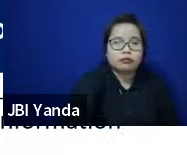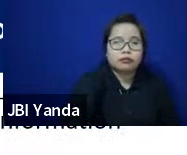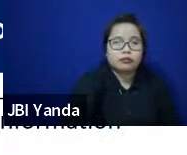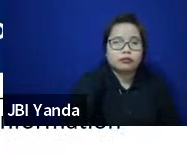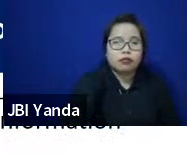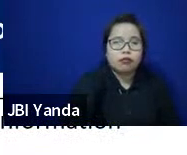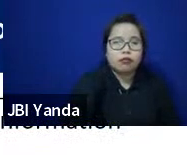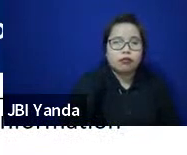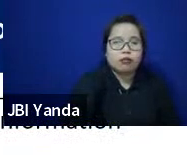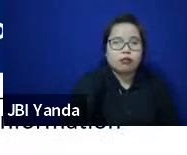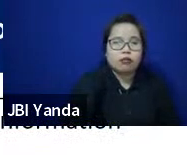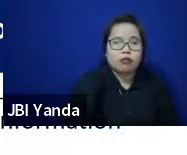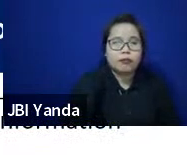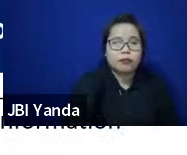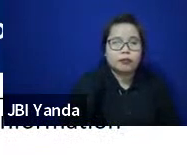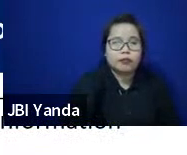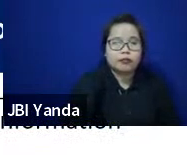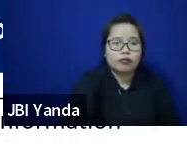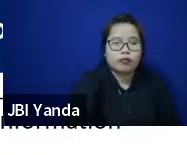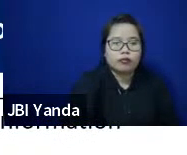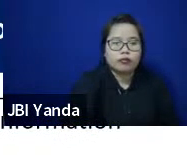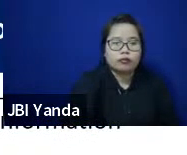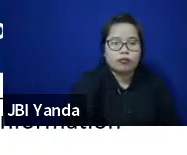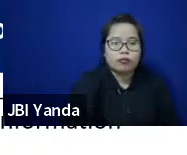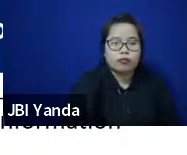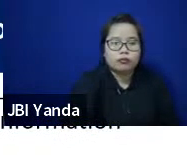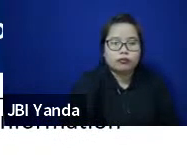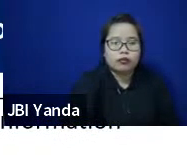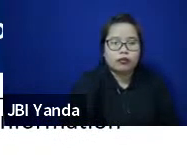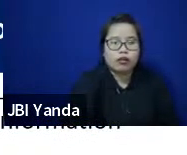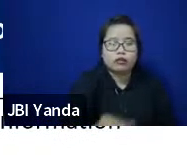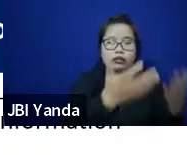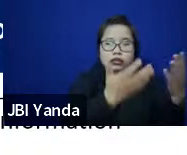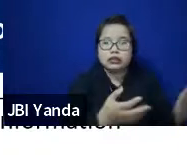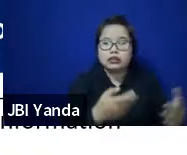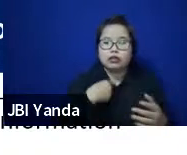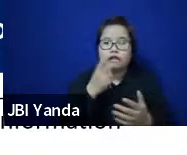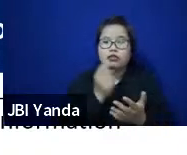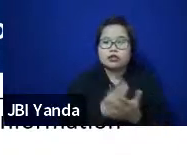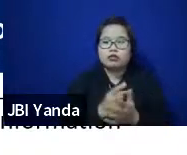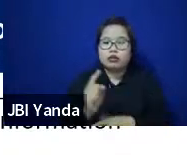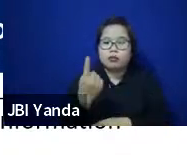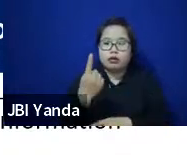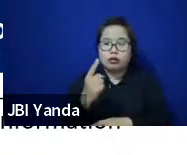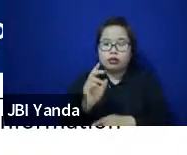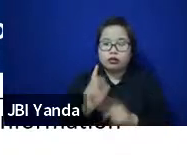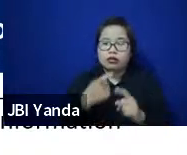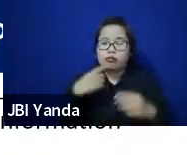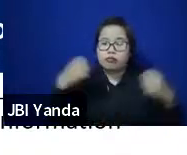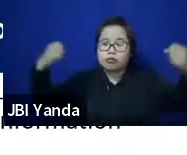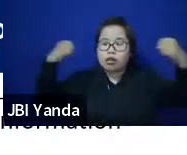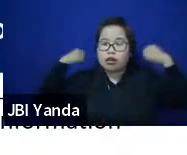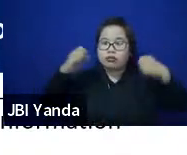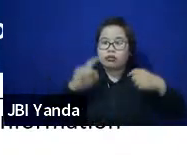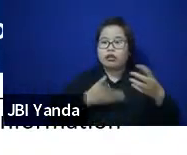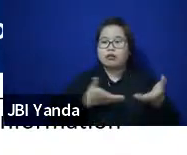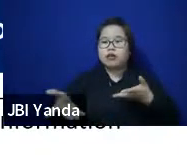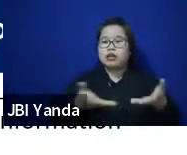Nah, ini sebenarnya salah satu referensi utama ya kalau kita bicara kesehatan, itu ada peta jalan layanan